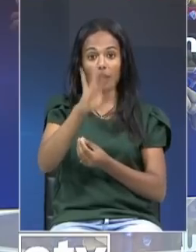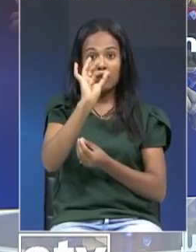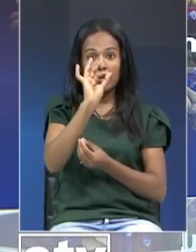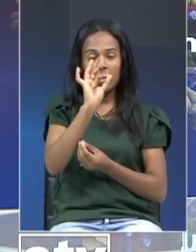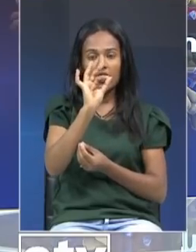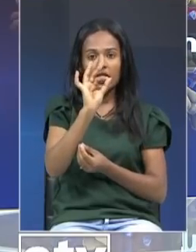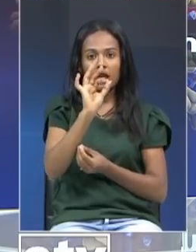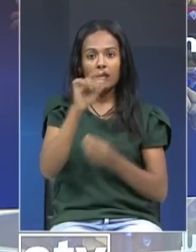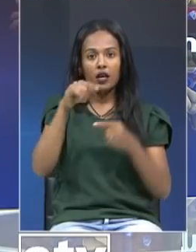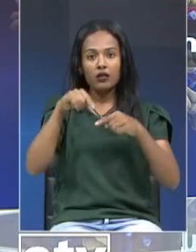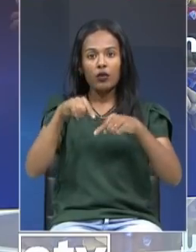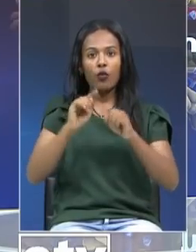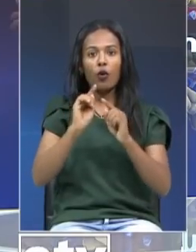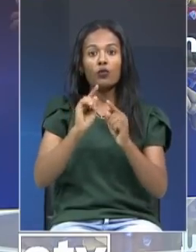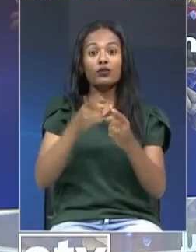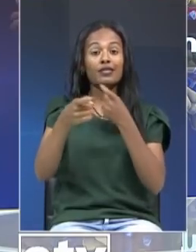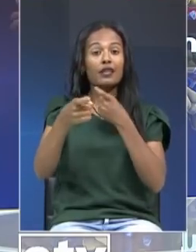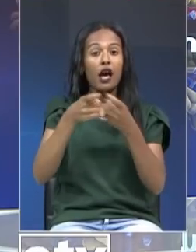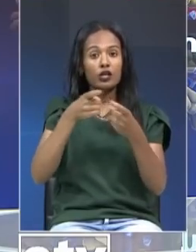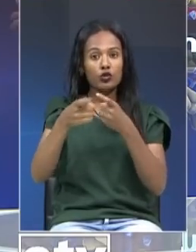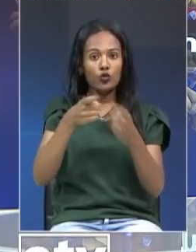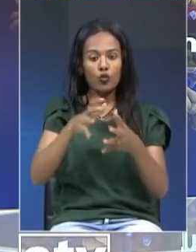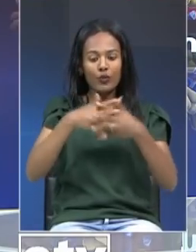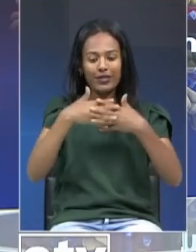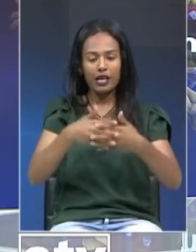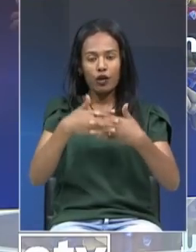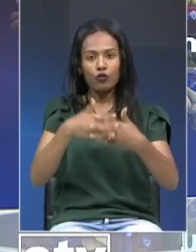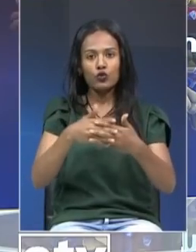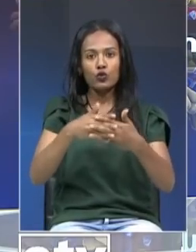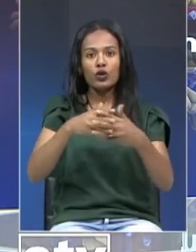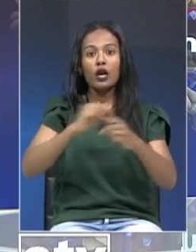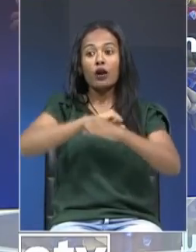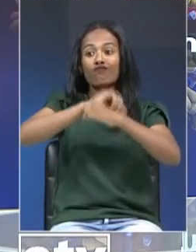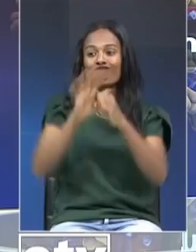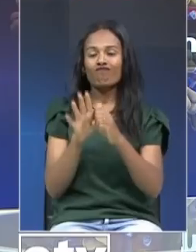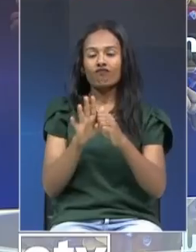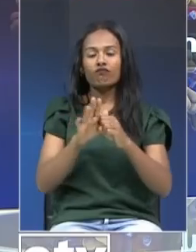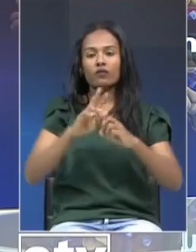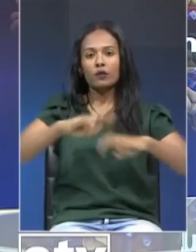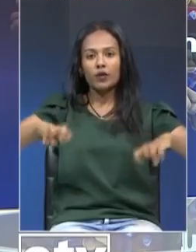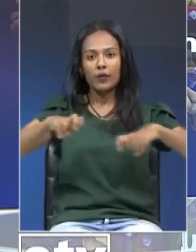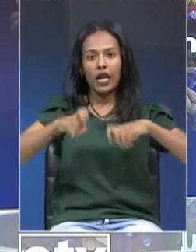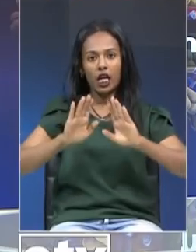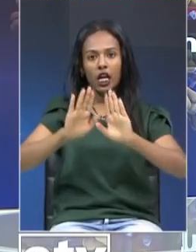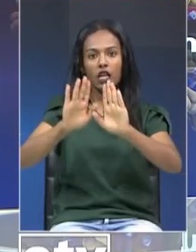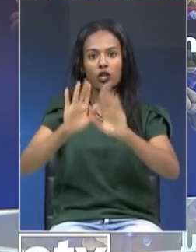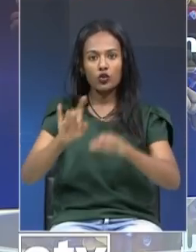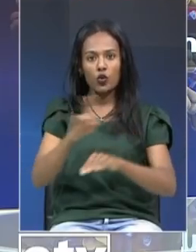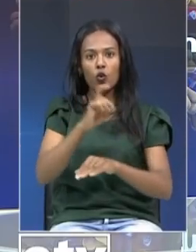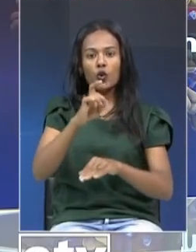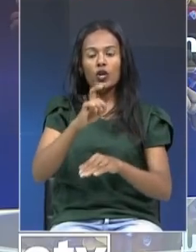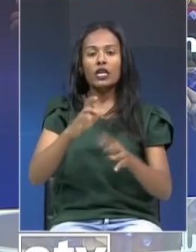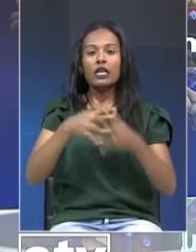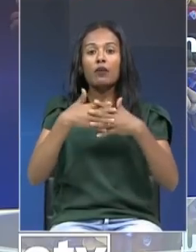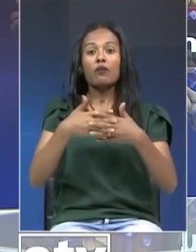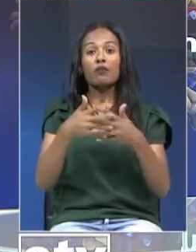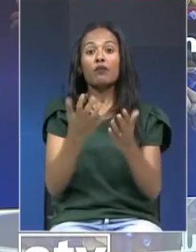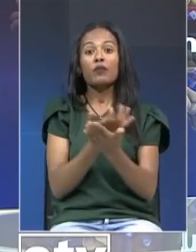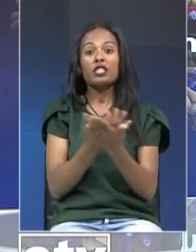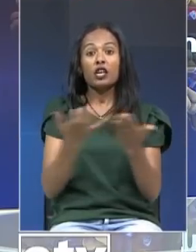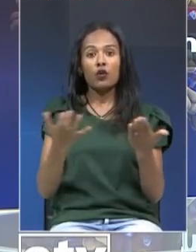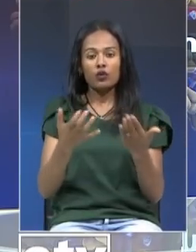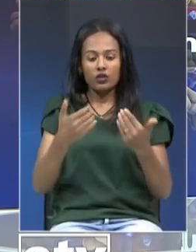እንደሚገኝ የጠቆሙት ዳይሬክተሩ መሳሪያዎቹ ለኮሮና ቫይረስ መመርመሪያ የራሳቸውን የሆነ ኪት